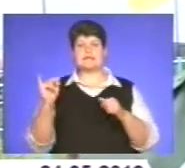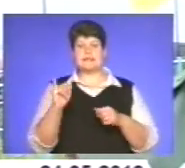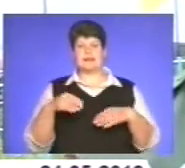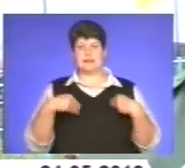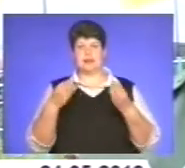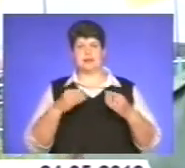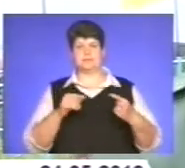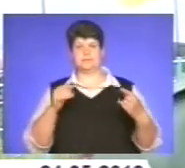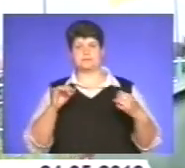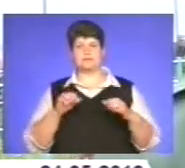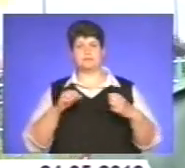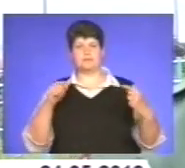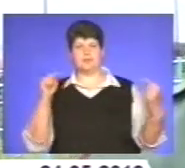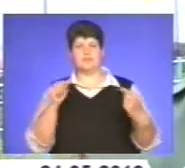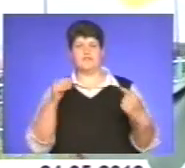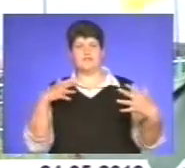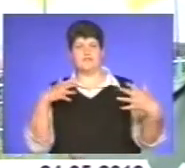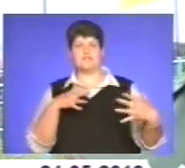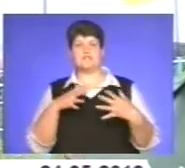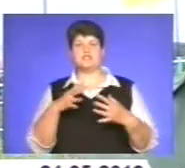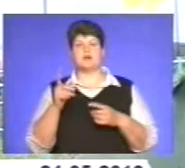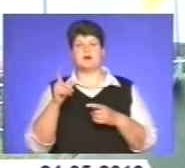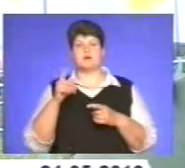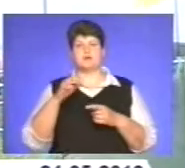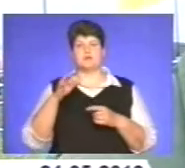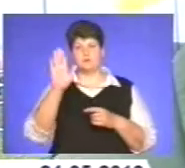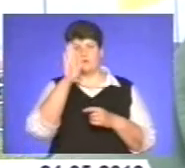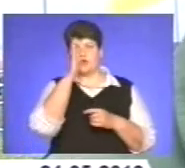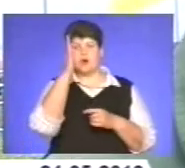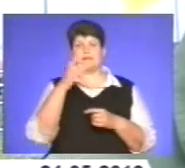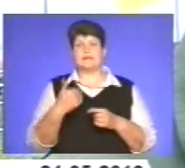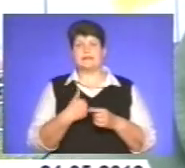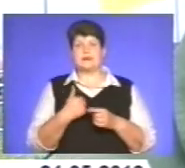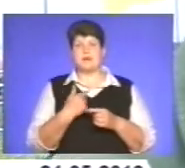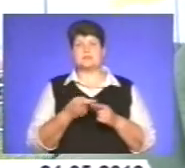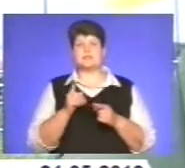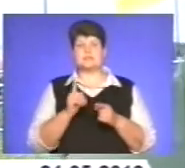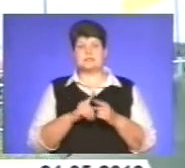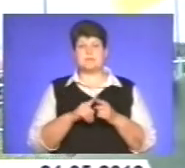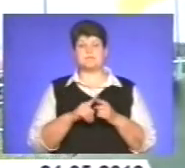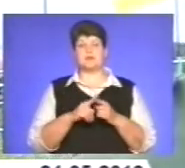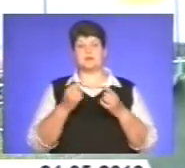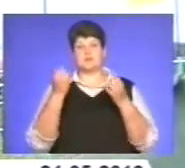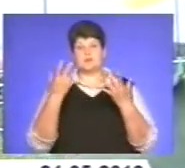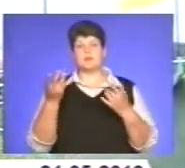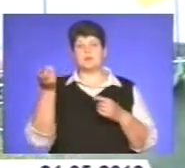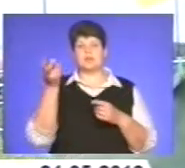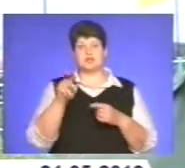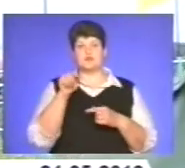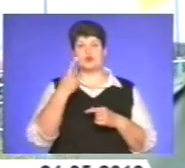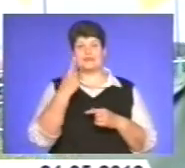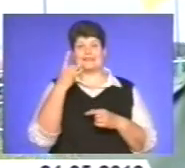дали відсіч ворожому окупанту. Для нас, як пластунів, то в першу чергу Лисоня – це є символічне місце, тому що ми приїжджаємо сюди раз в